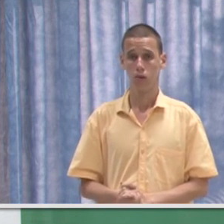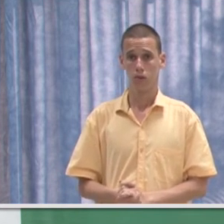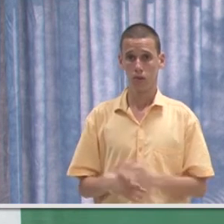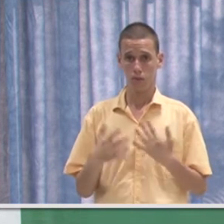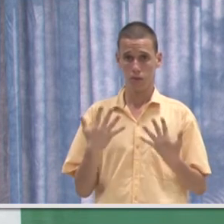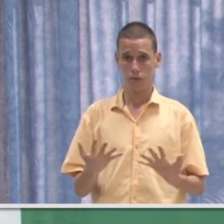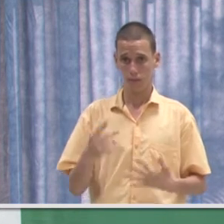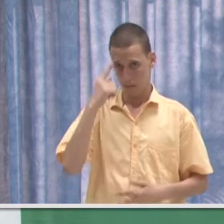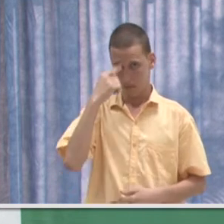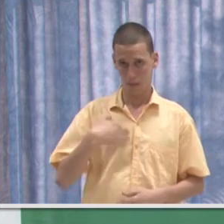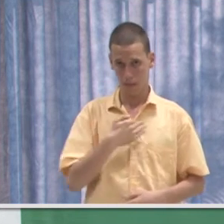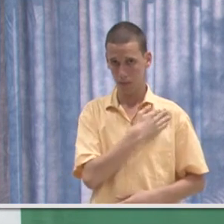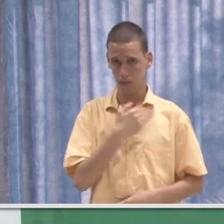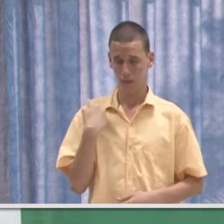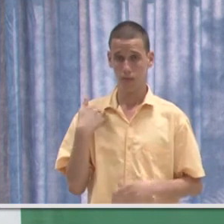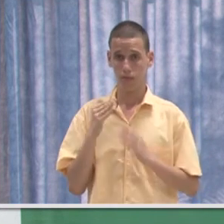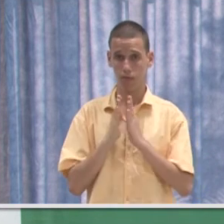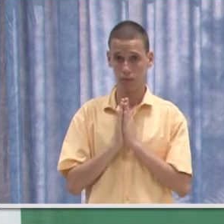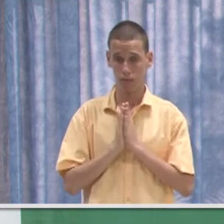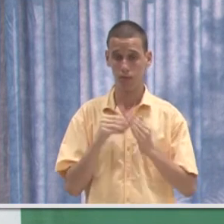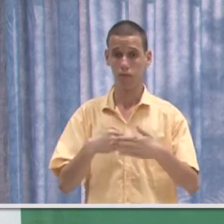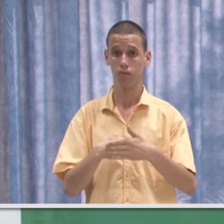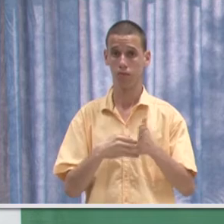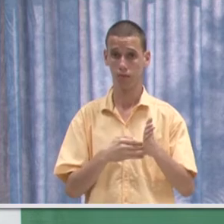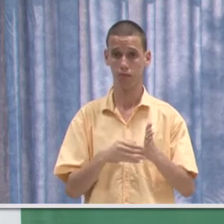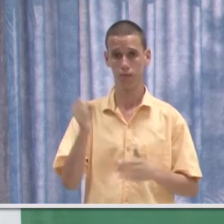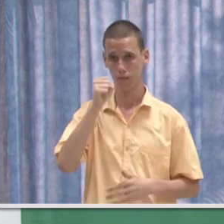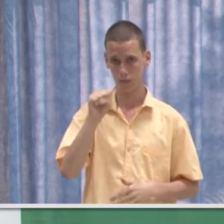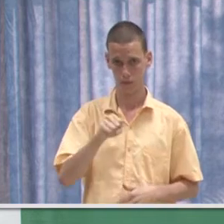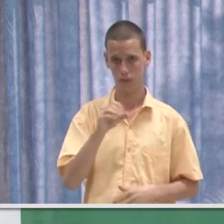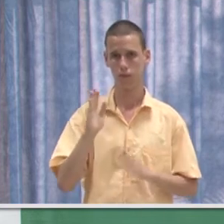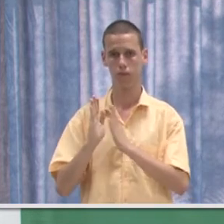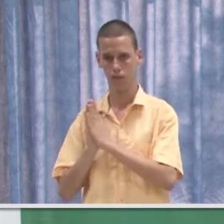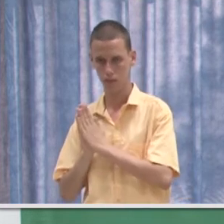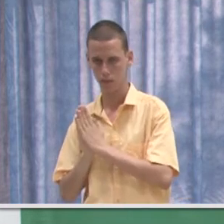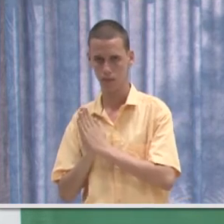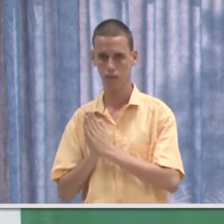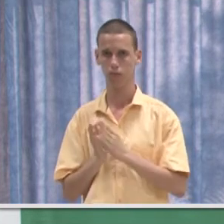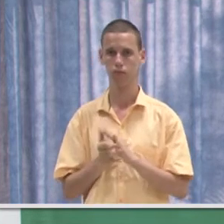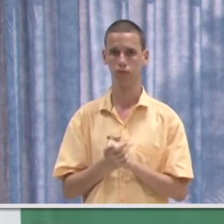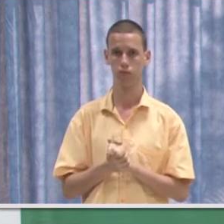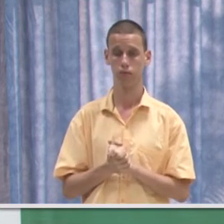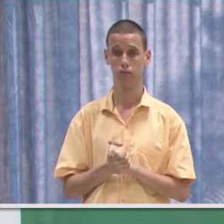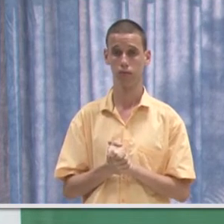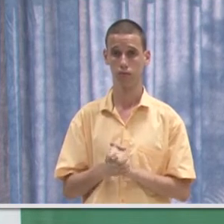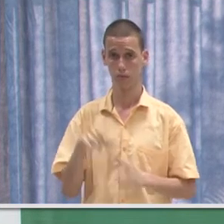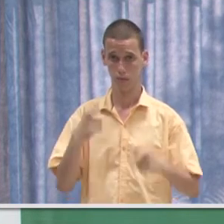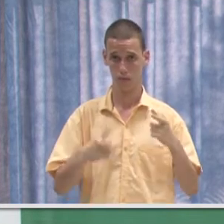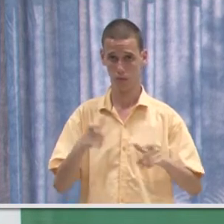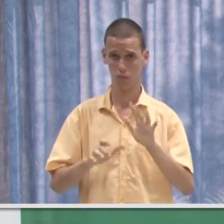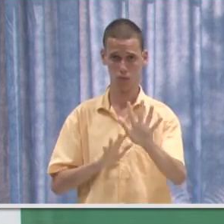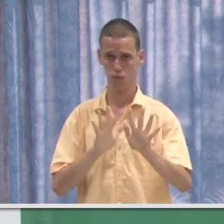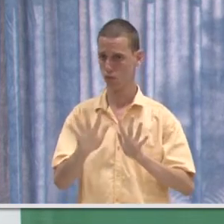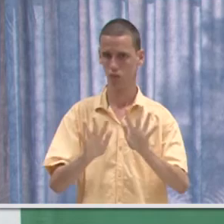pendant dimanche, samedi et dimanche, n'a pas qu'un overwhelm. Tout ça là, il reste within nos autres capacités et mon content qu'ils